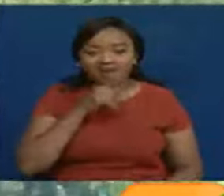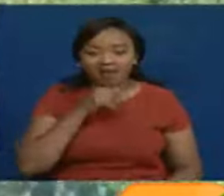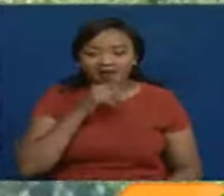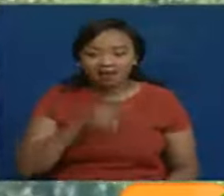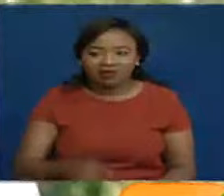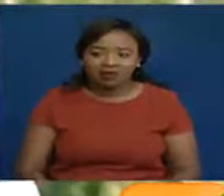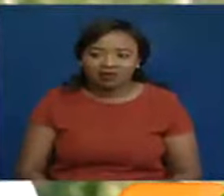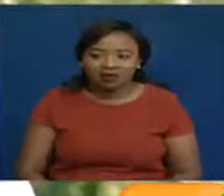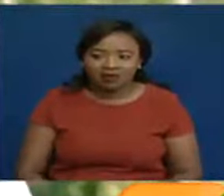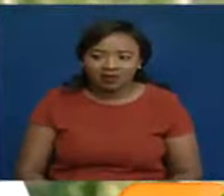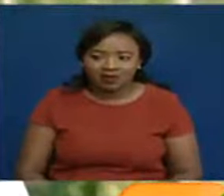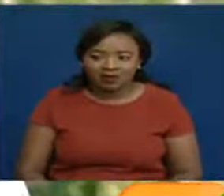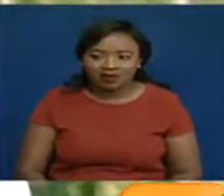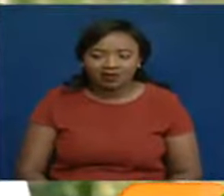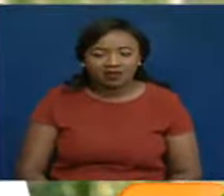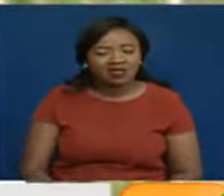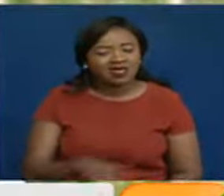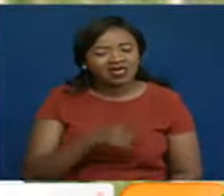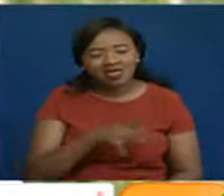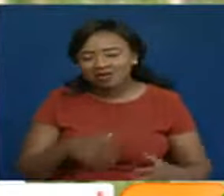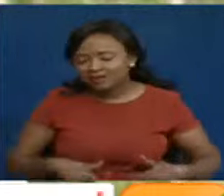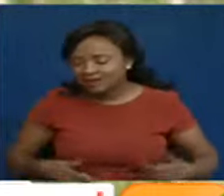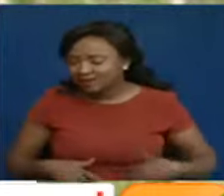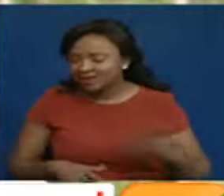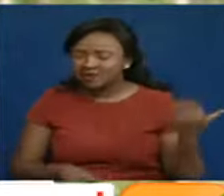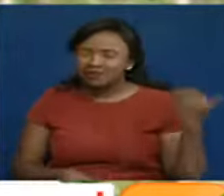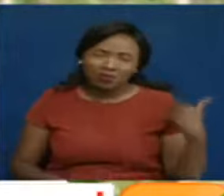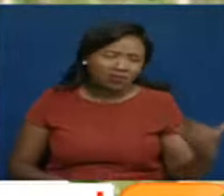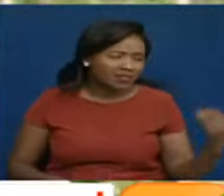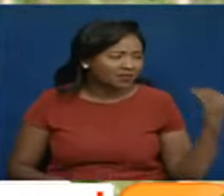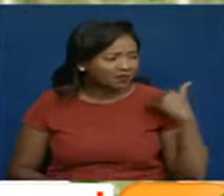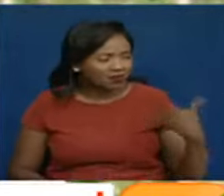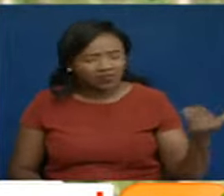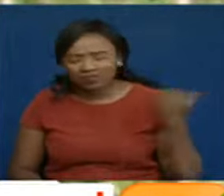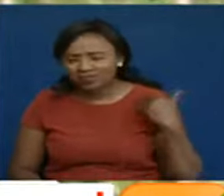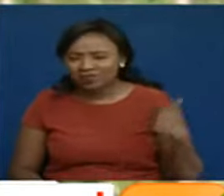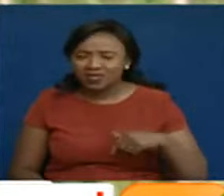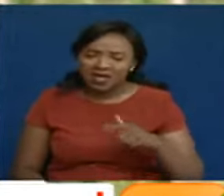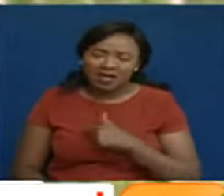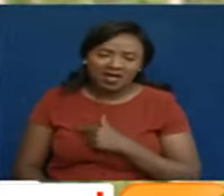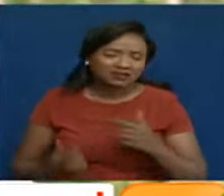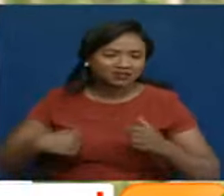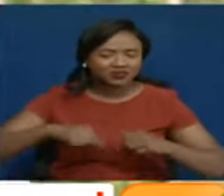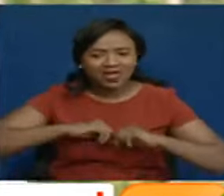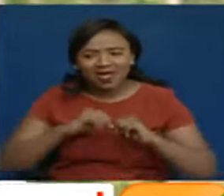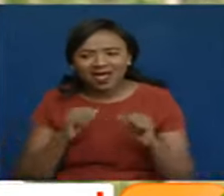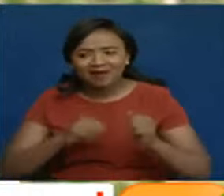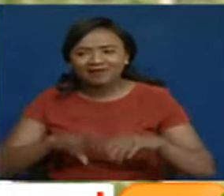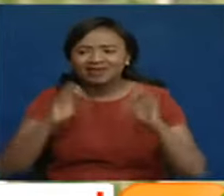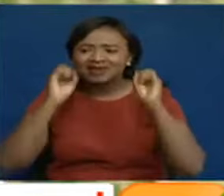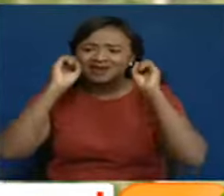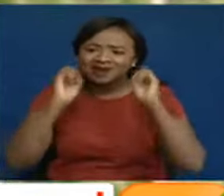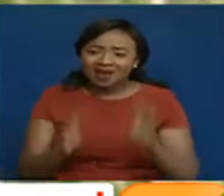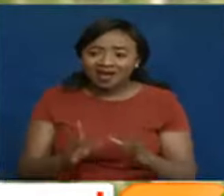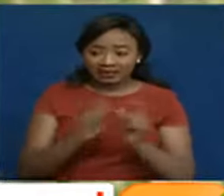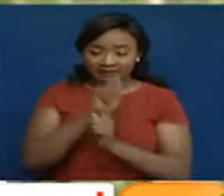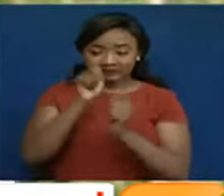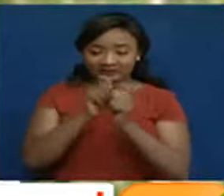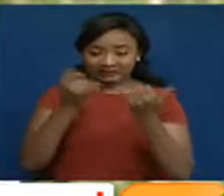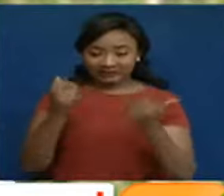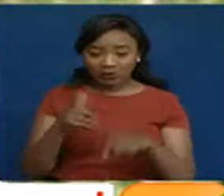Bimbe, wanatusumbua sana. Wametusumbua, hatuna raha. Sa wakati huu wa mzimu wa maembe